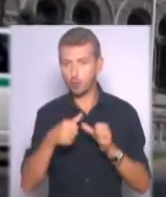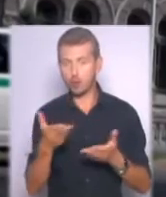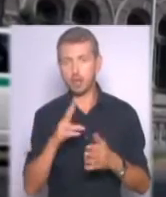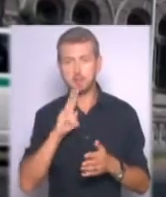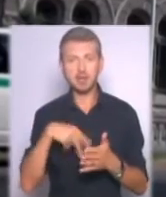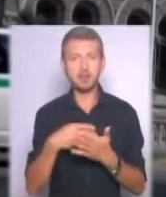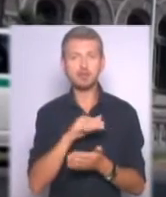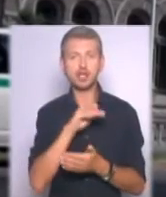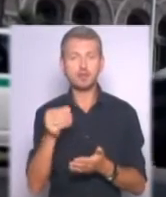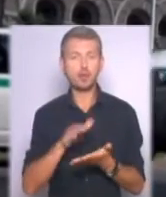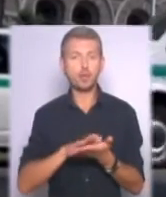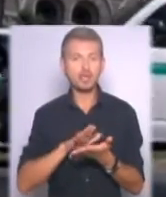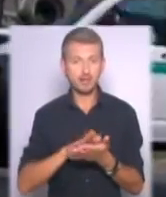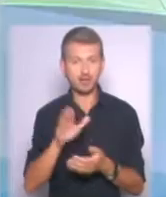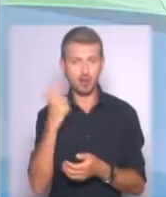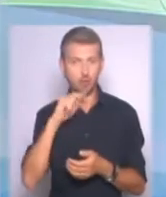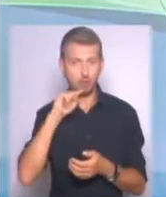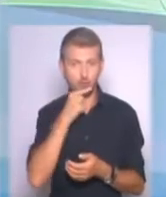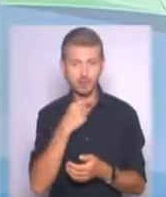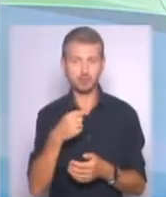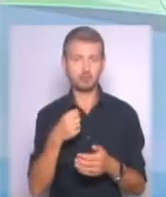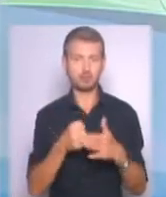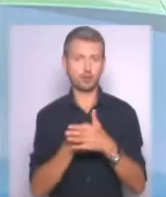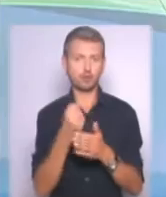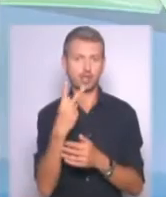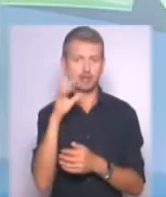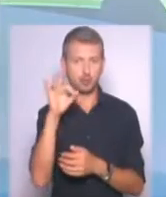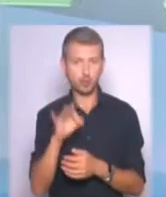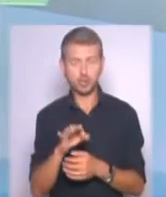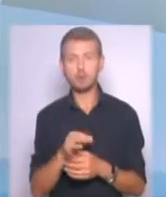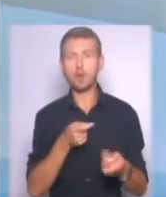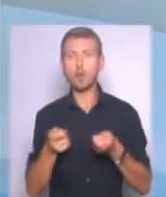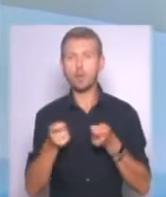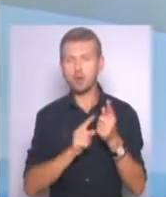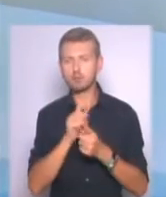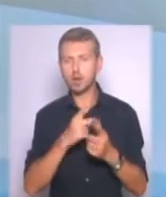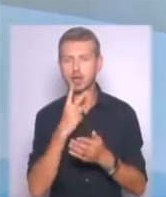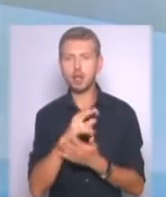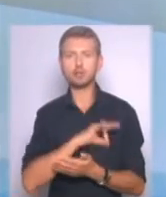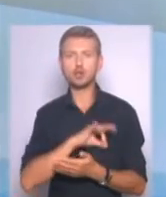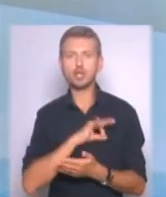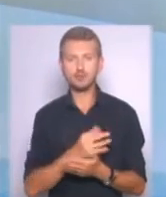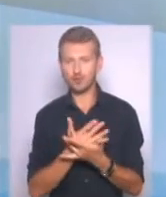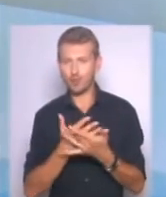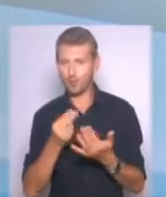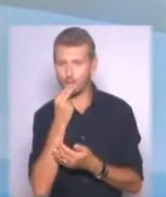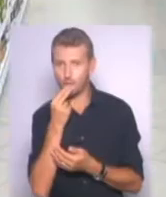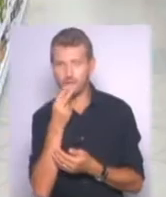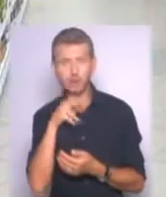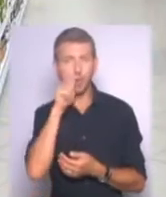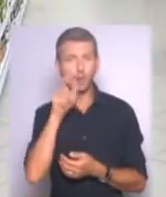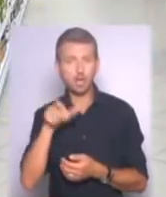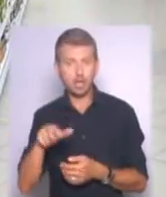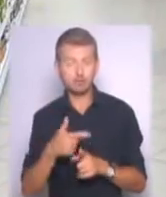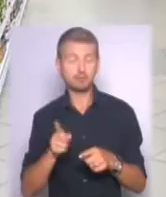в економіці не вище 12%. Уряд перегляне споживчий кошик для українців. Про це повідомив правозахисник Станіслав Батрин, який у